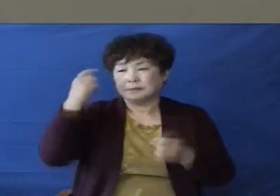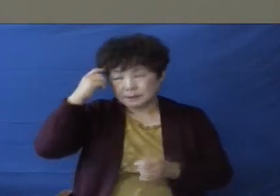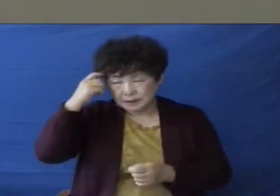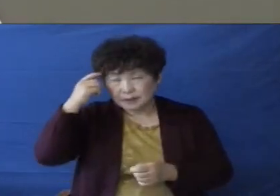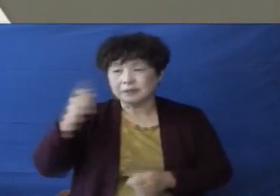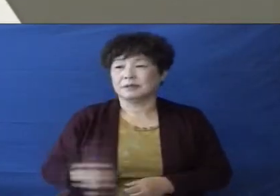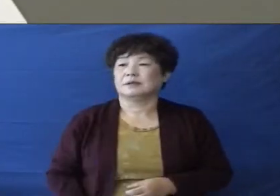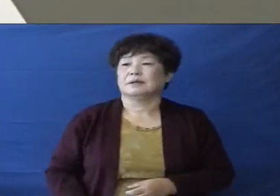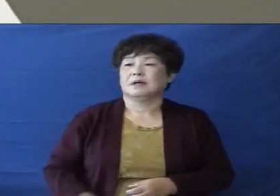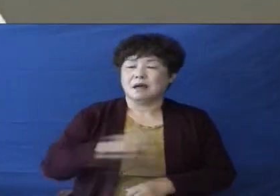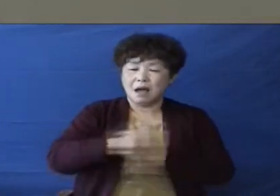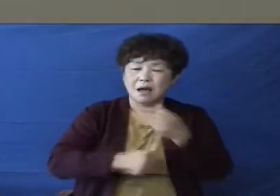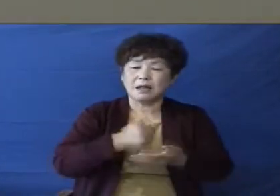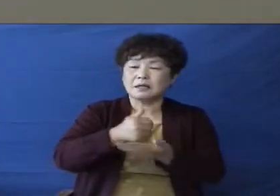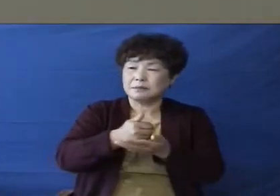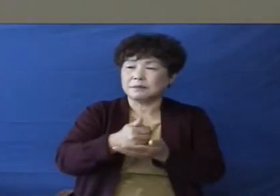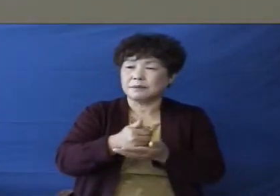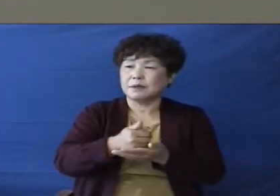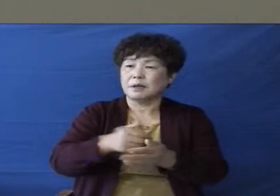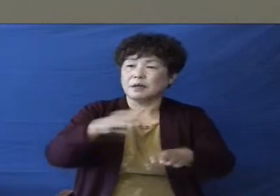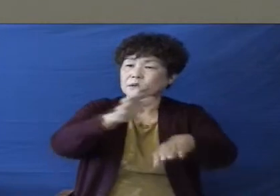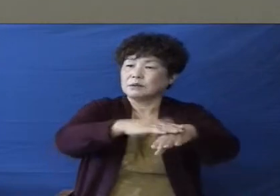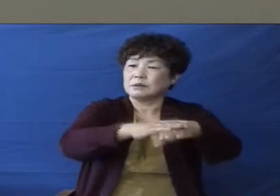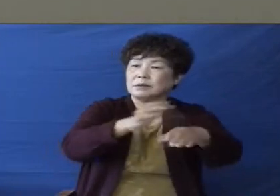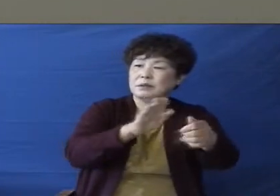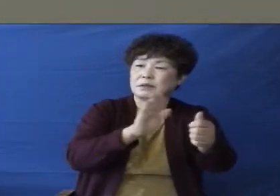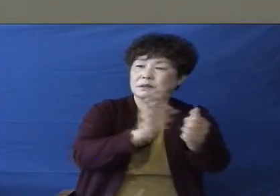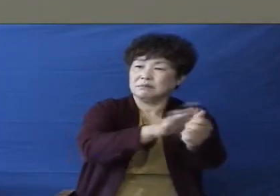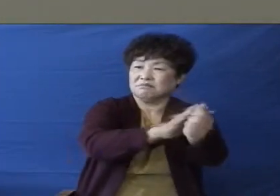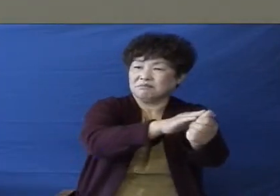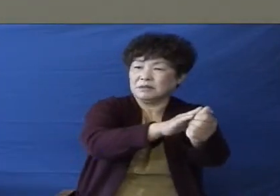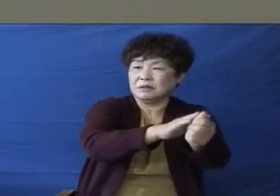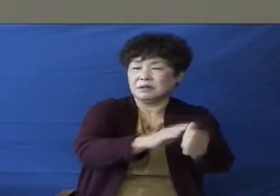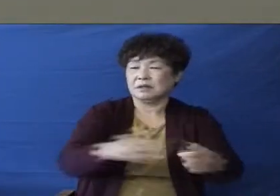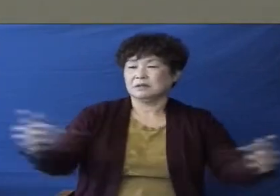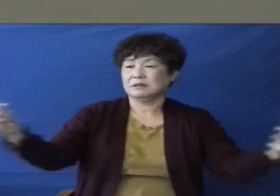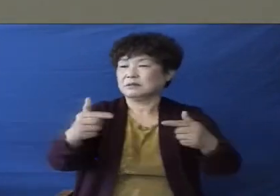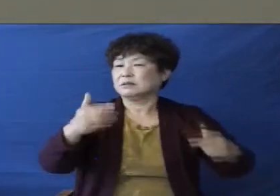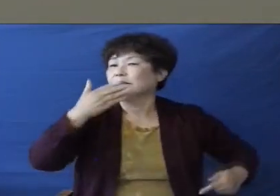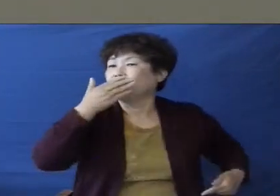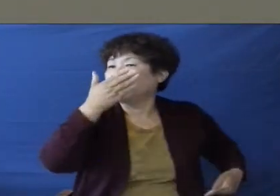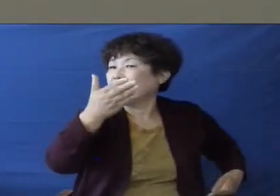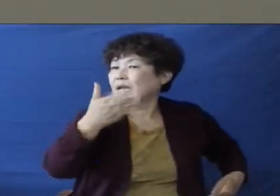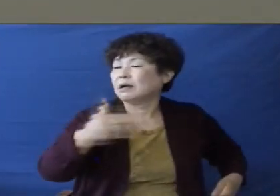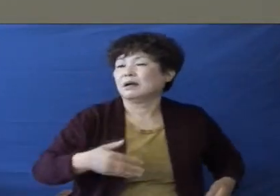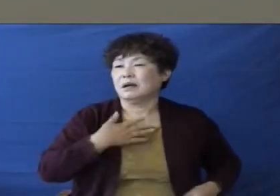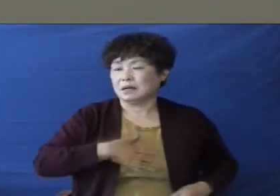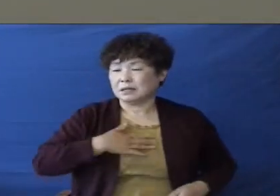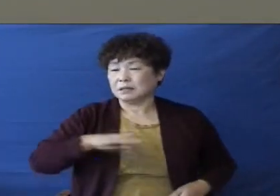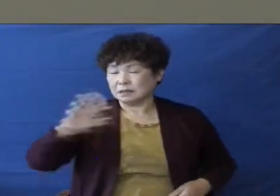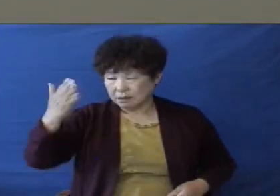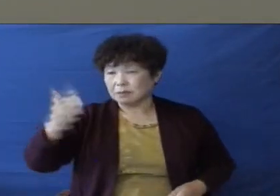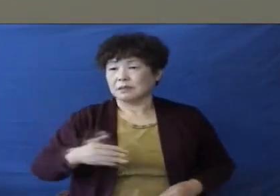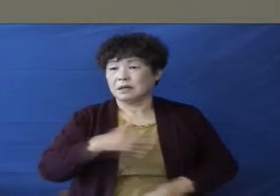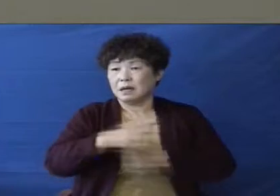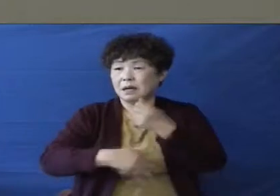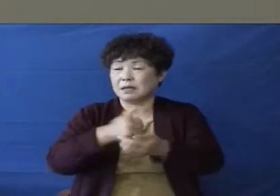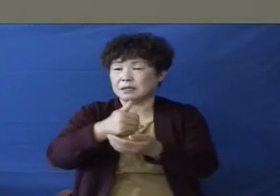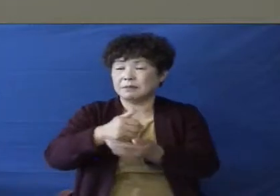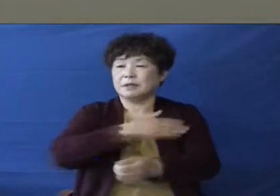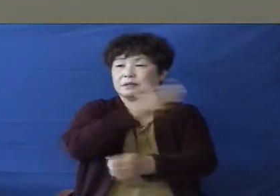이렇게 하나님의 손길이 닿기만 해도 그냥 굳혀 주는 거라 할렐루야 하나님의 능력은